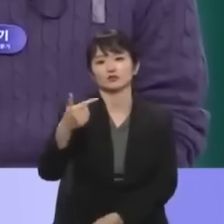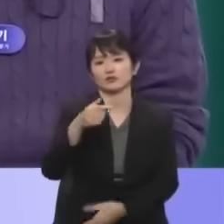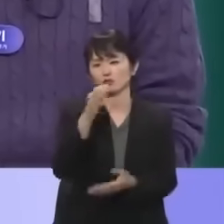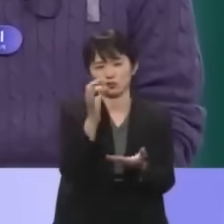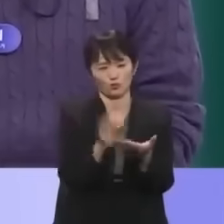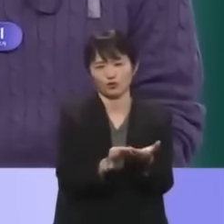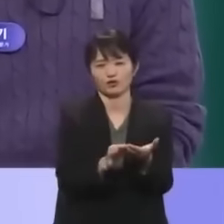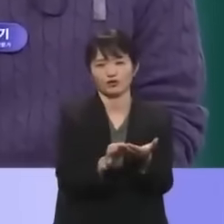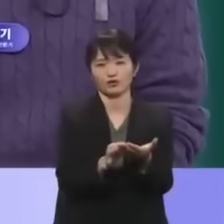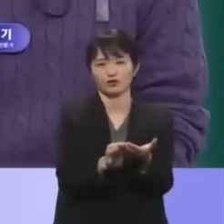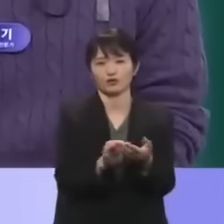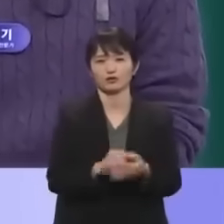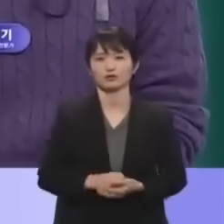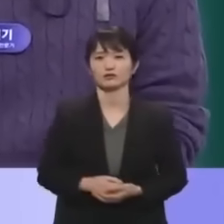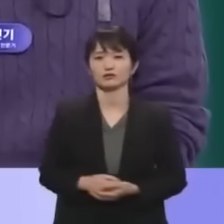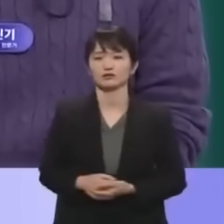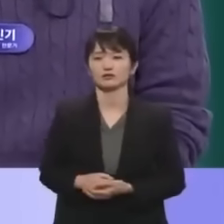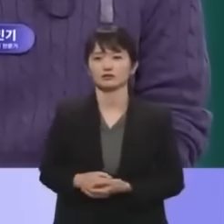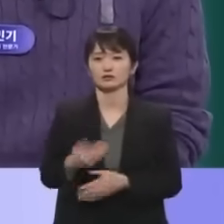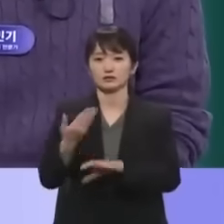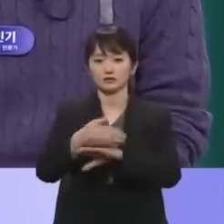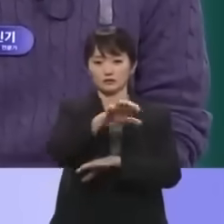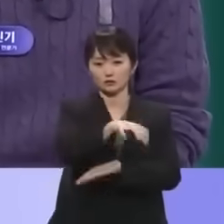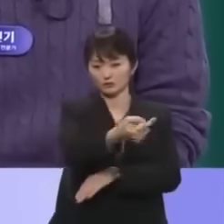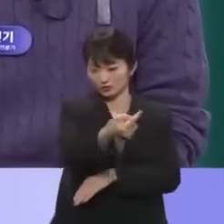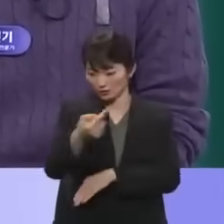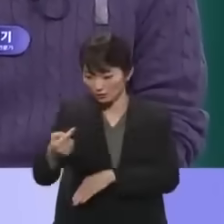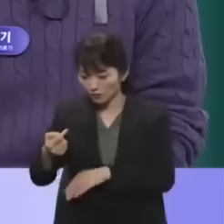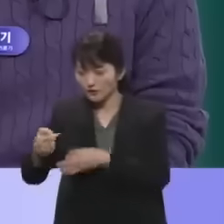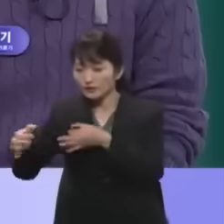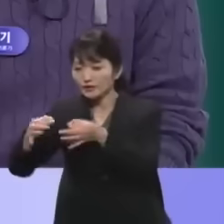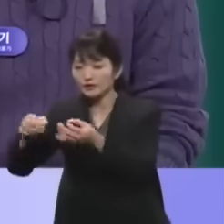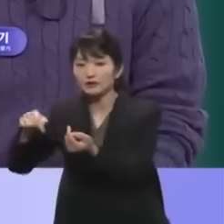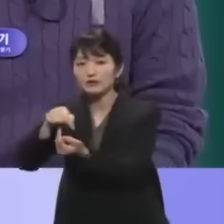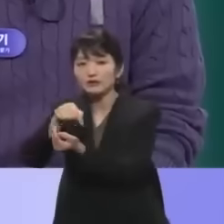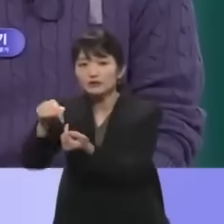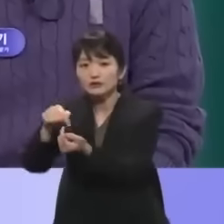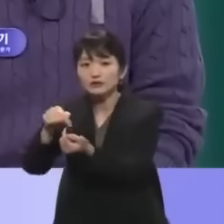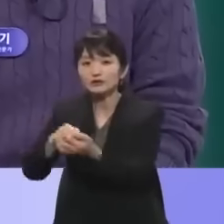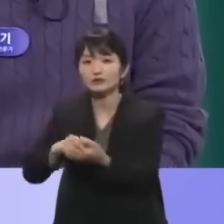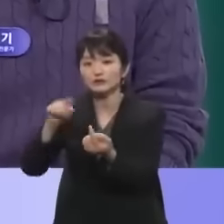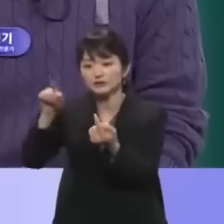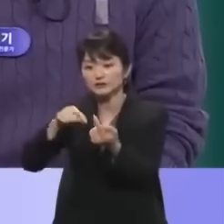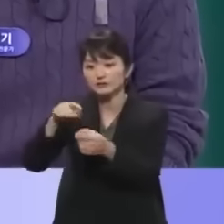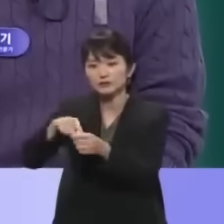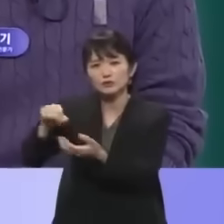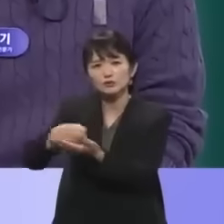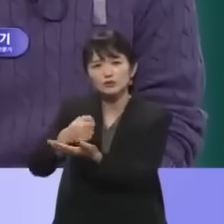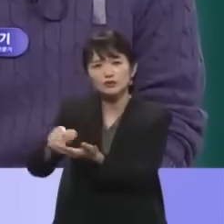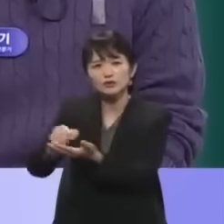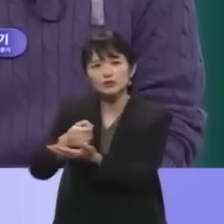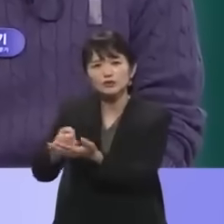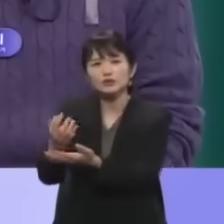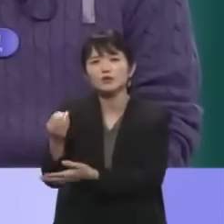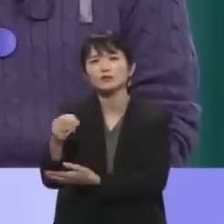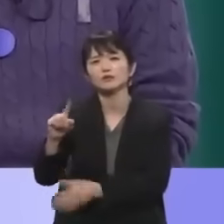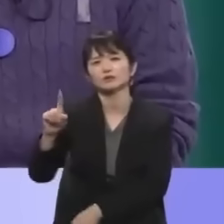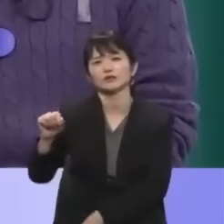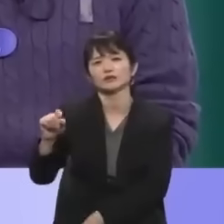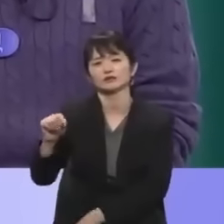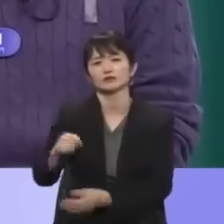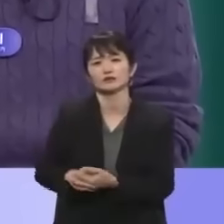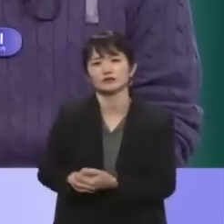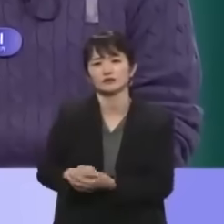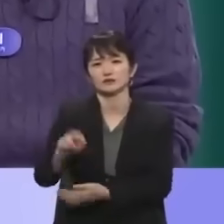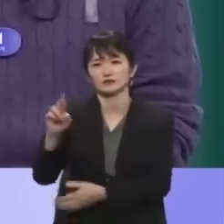싸죠 그런데 이제 외지 상인들 운영하는 부스에서는 인삼 떡볶기 1인분의 만 원 그리고 인사 모뎅 1인분의 만 원 이렇게 가격이